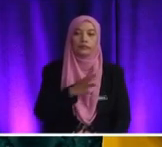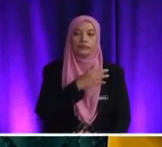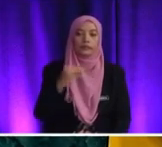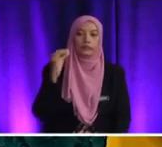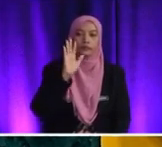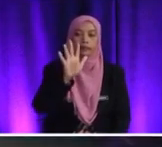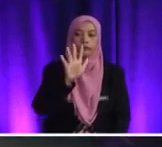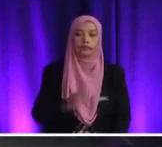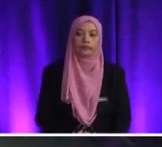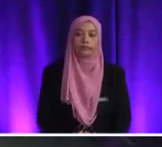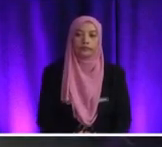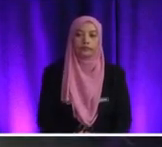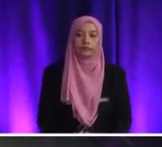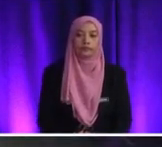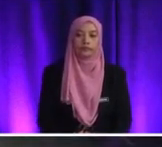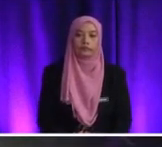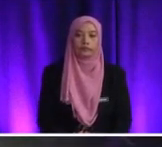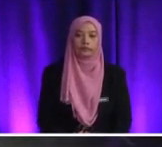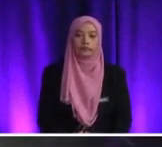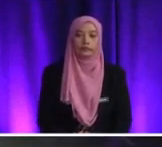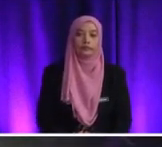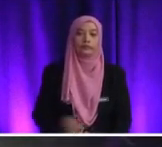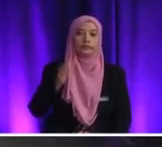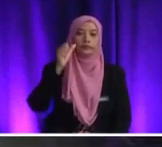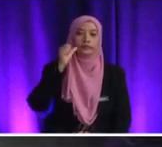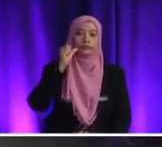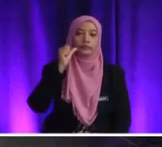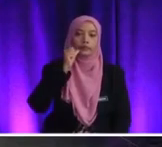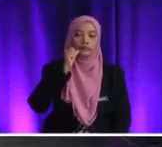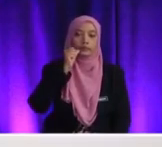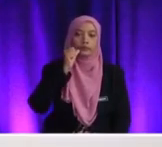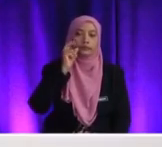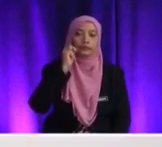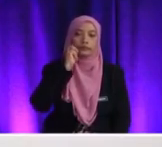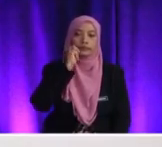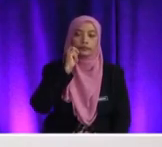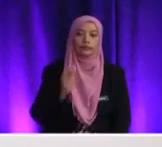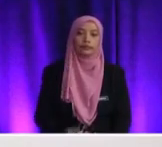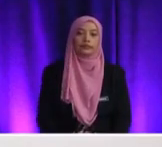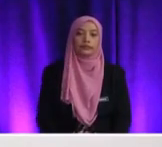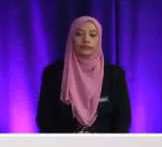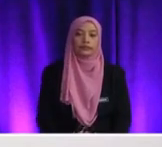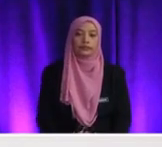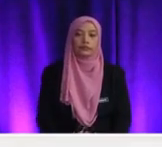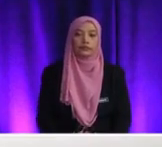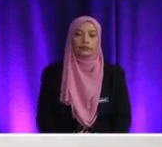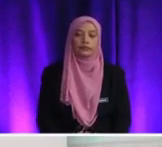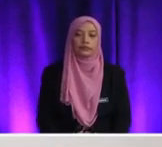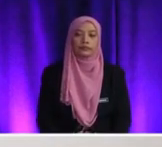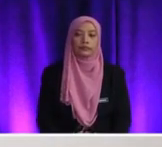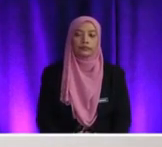coba ada tiga keping gambar lega coba juga nih Baik karena silakan Hai yang nunggu duit ngumpul